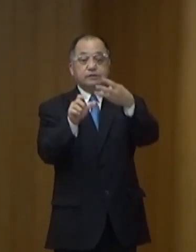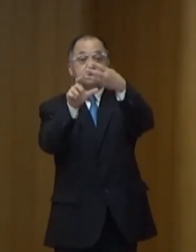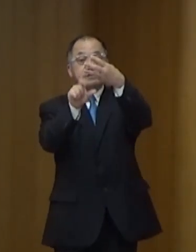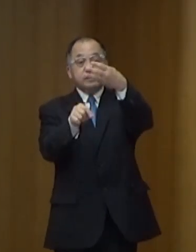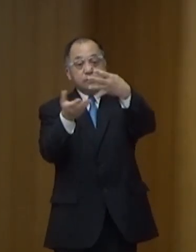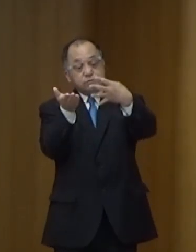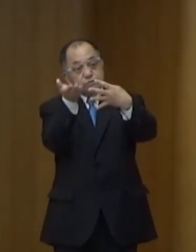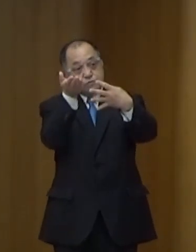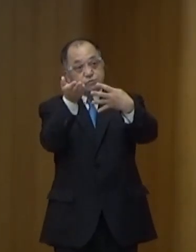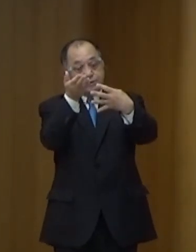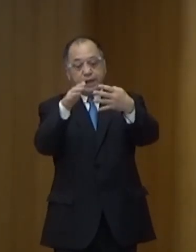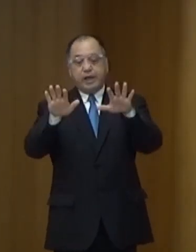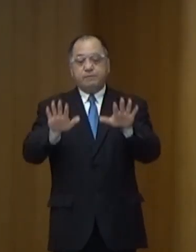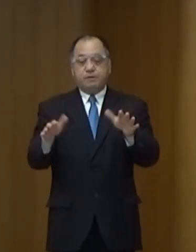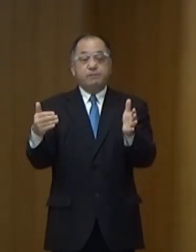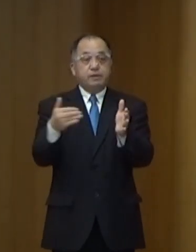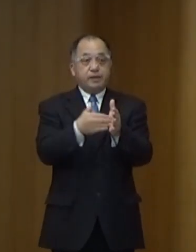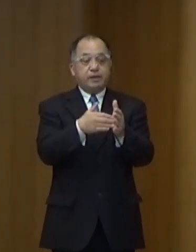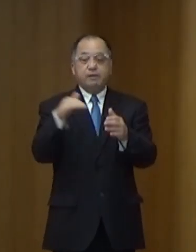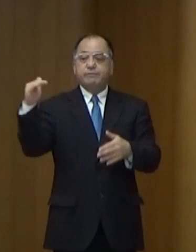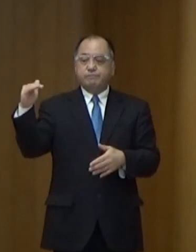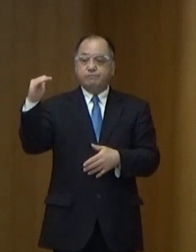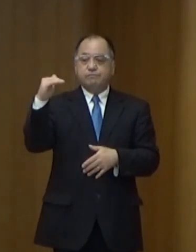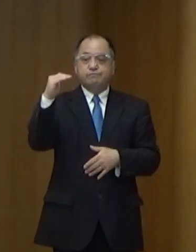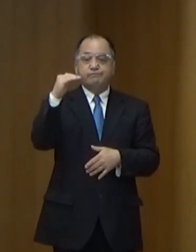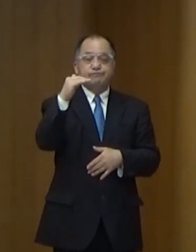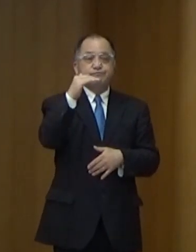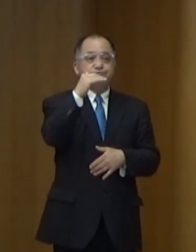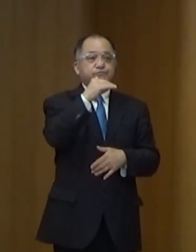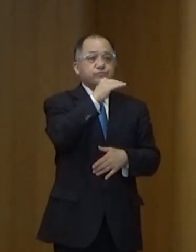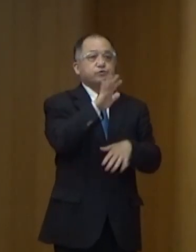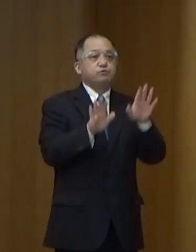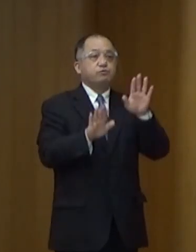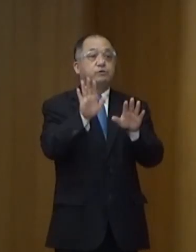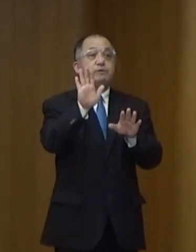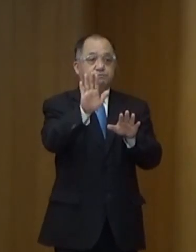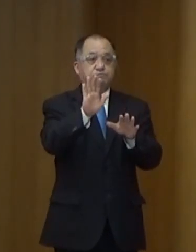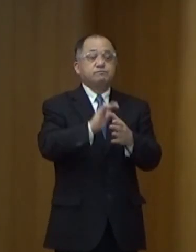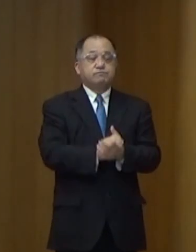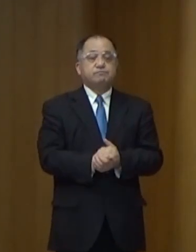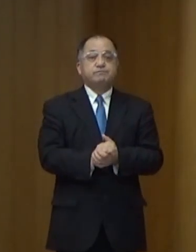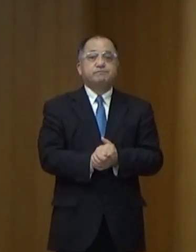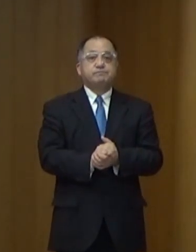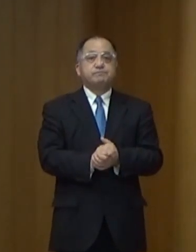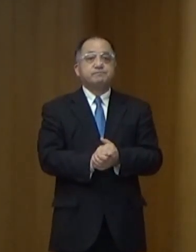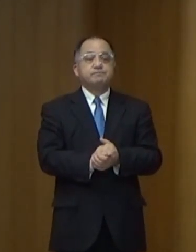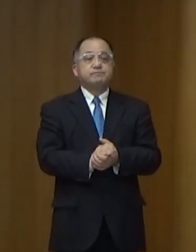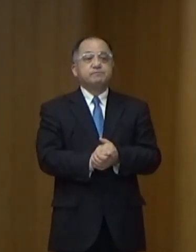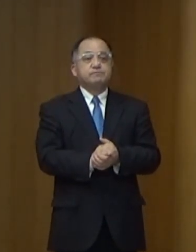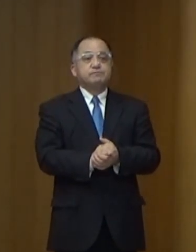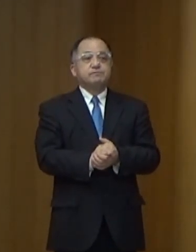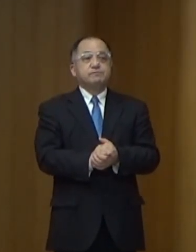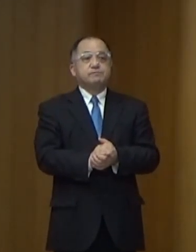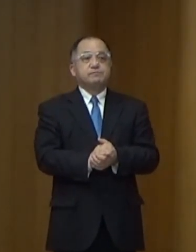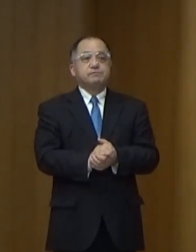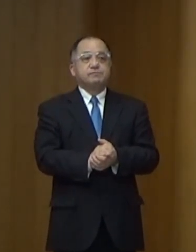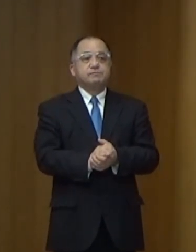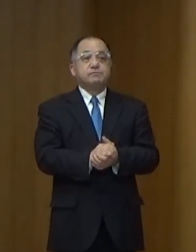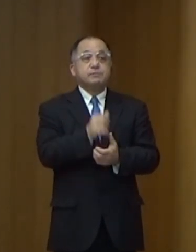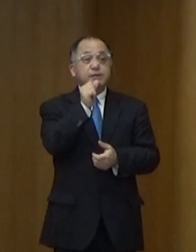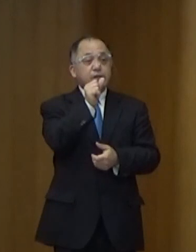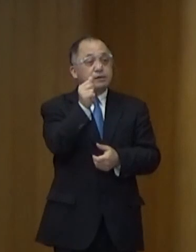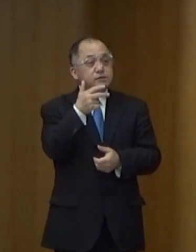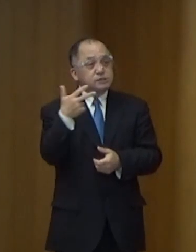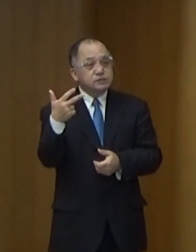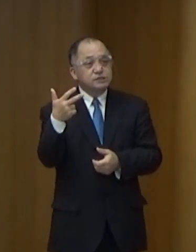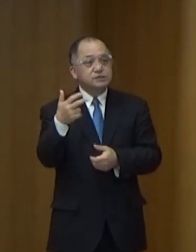上旬から現在までほぼ横ばいに推移しているというところでございます。ただし入院